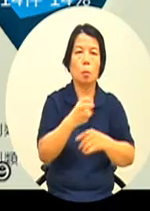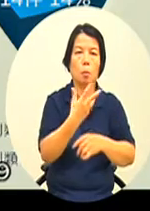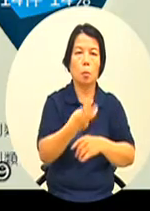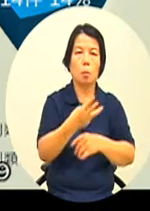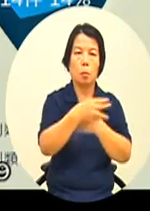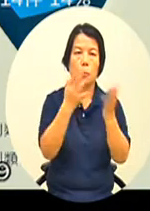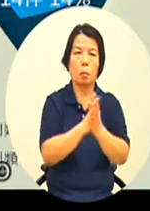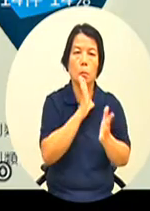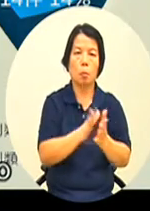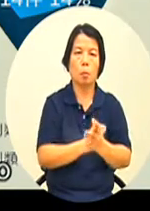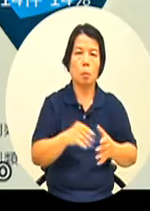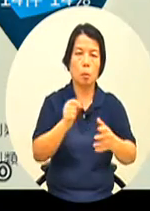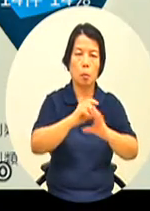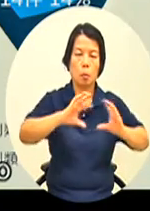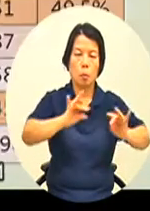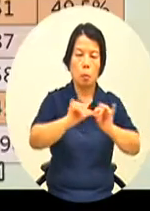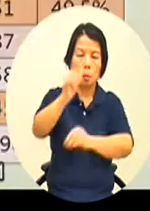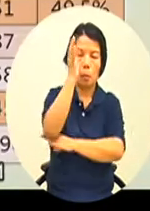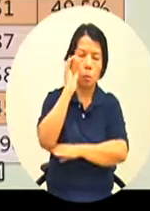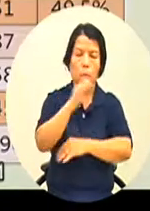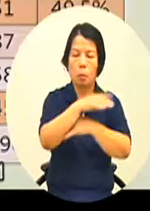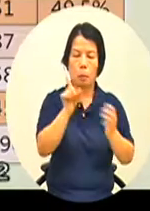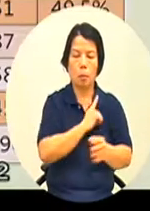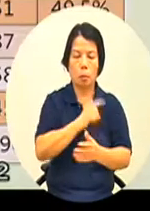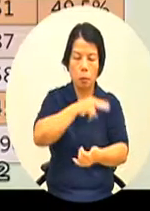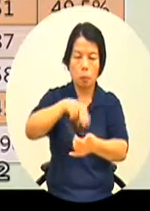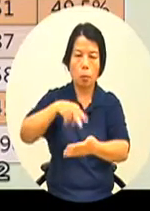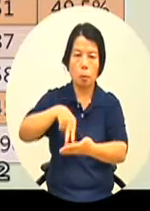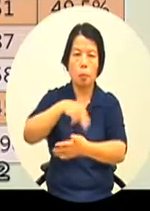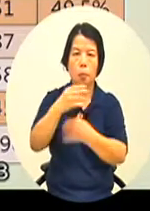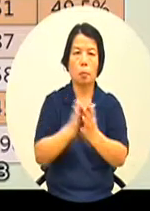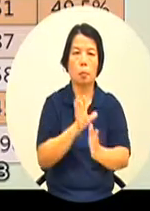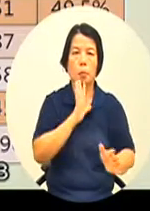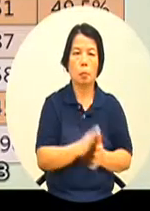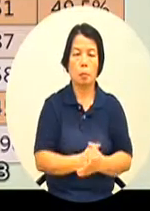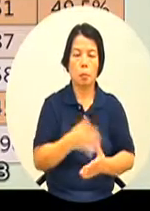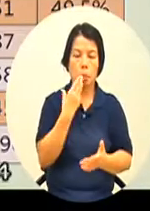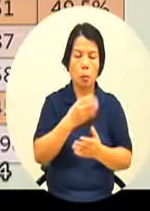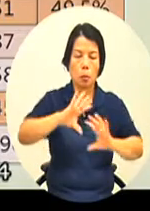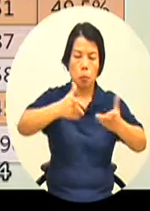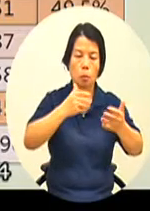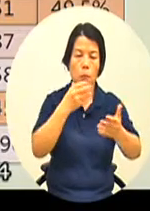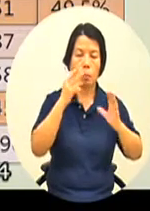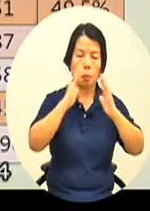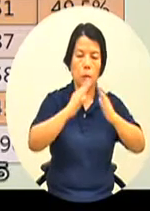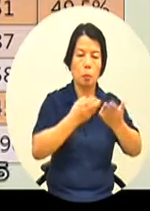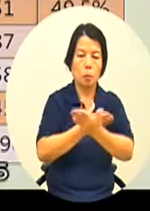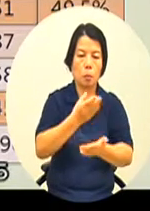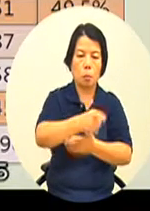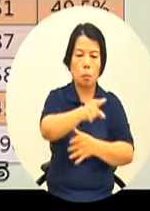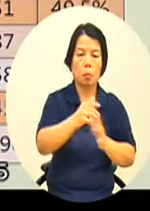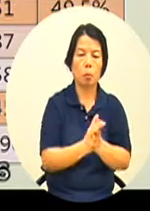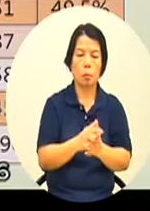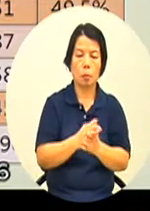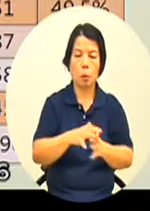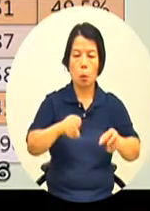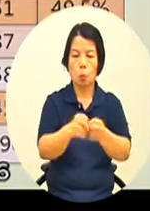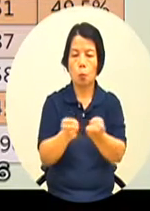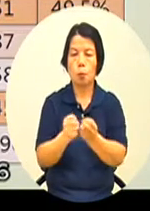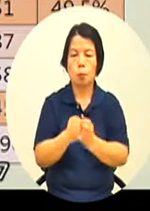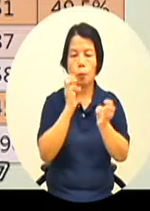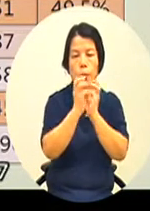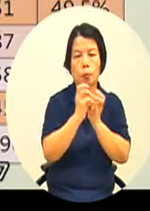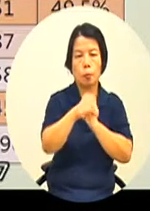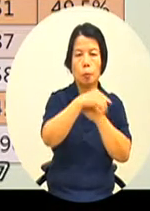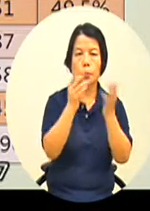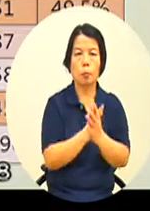利类13件，其余请参阅统计表。本期损害赔国家赔偿损害的明细部分，有